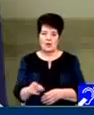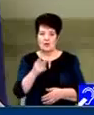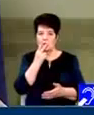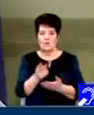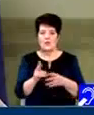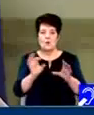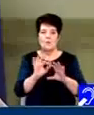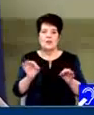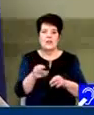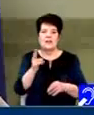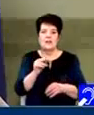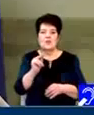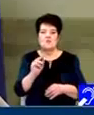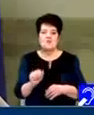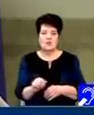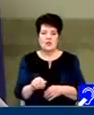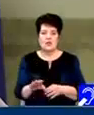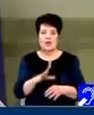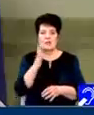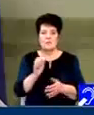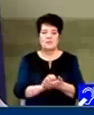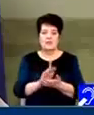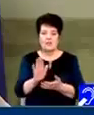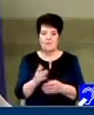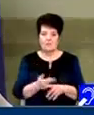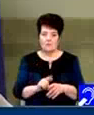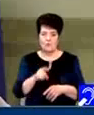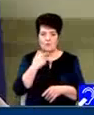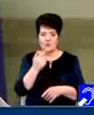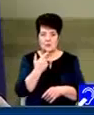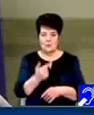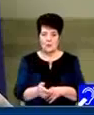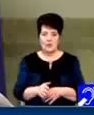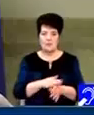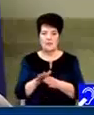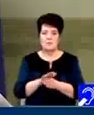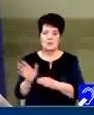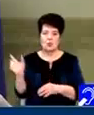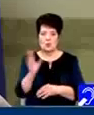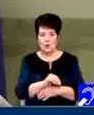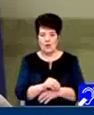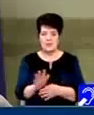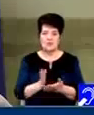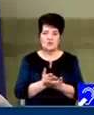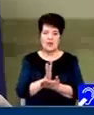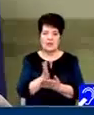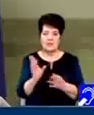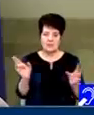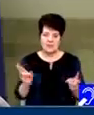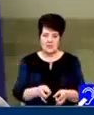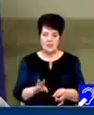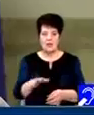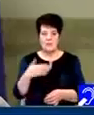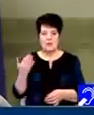prevăd motive de ce ar fi trebuit să refuze, precum vă spuneam, întrunește toate criteriile și calitățile necesare